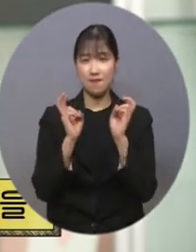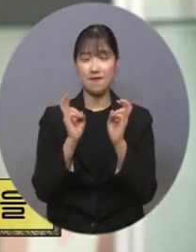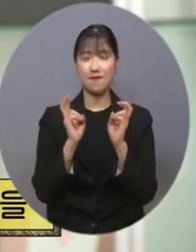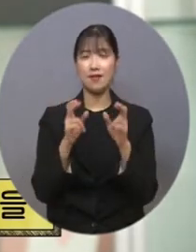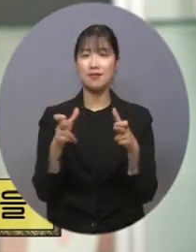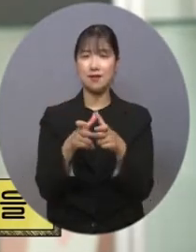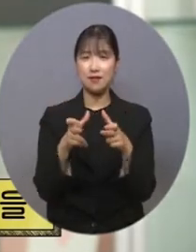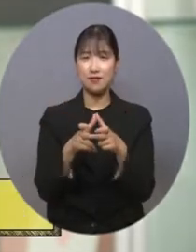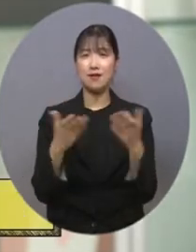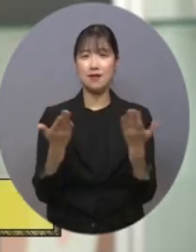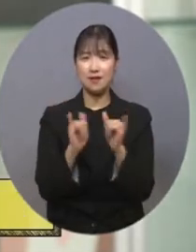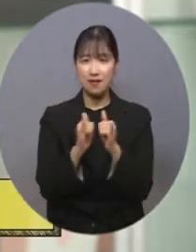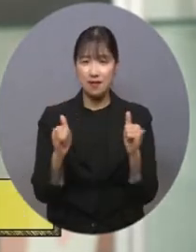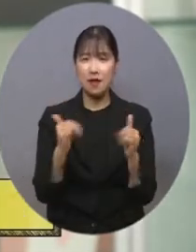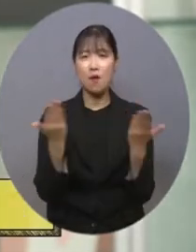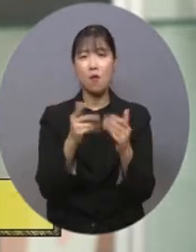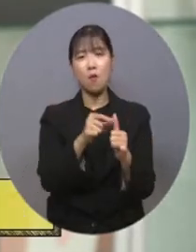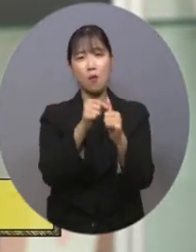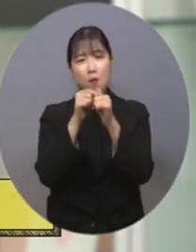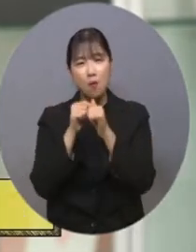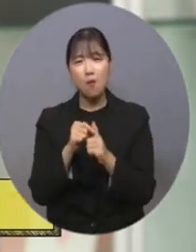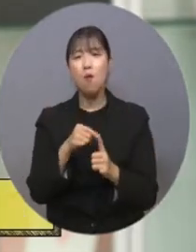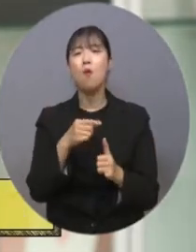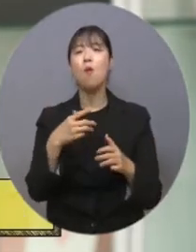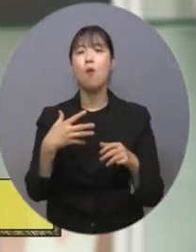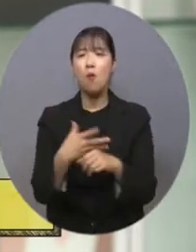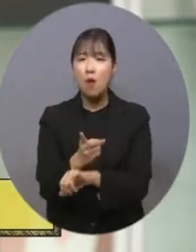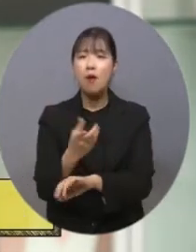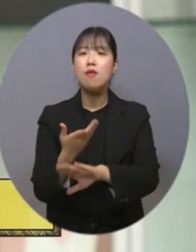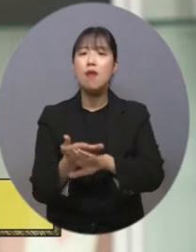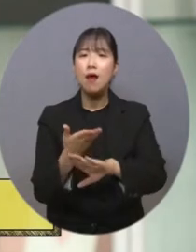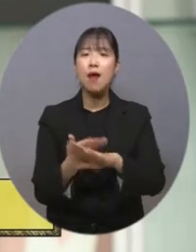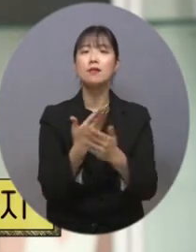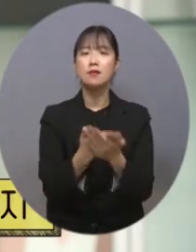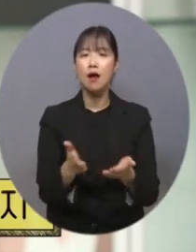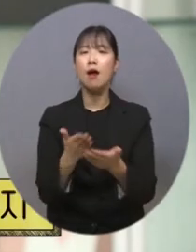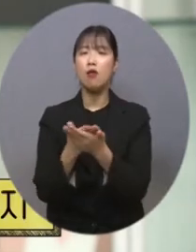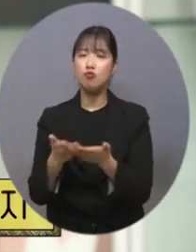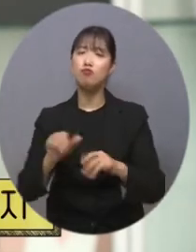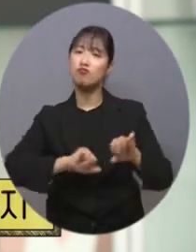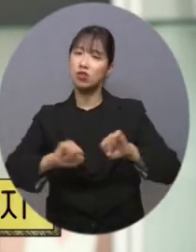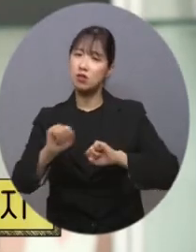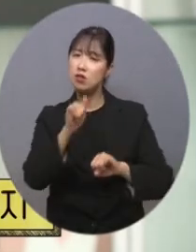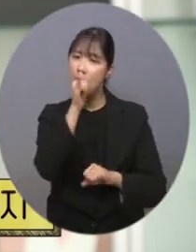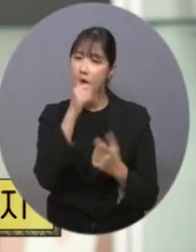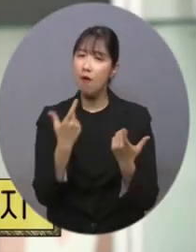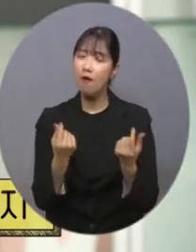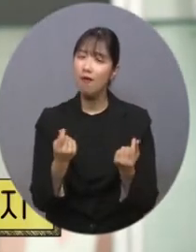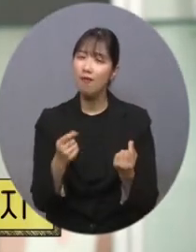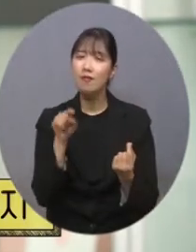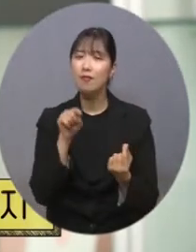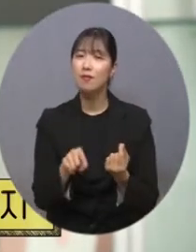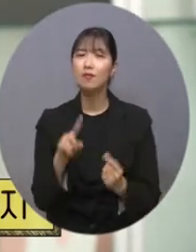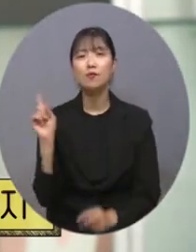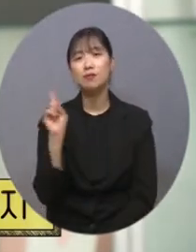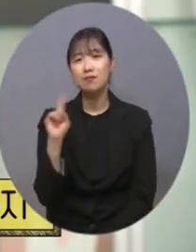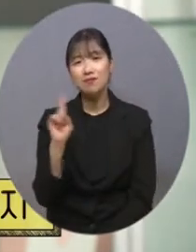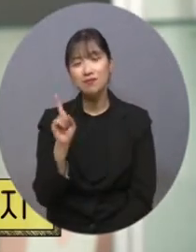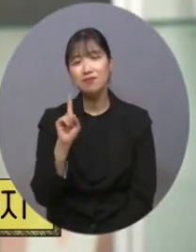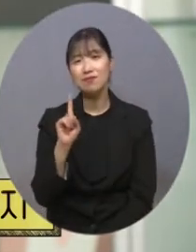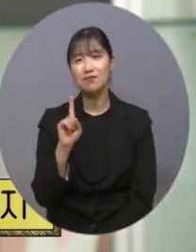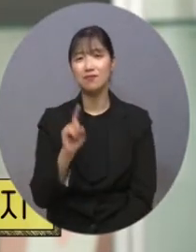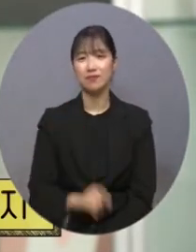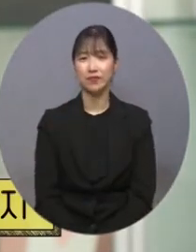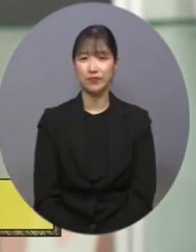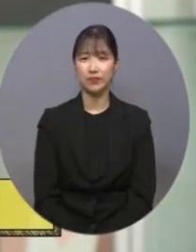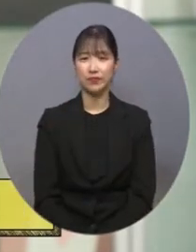이렇게 장애사원분들을 고용하는 것 외에도 다양한 나눔을 실천하고 계시다고 들었어요. 정확하게 어떤